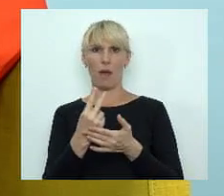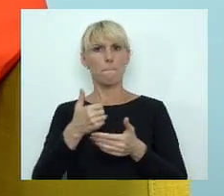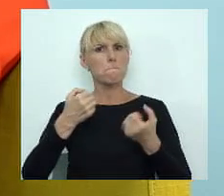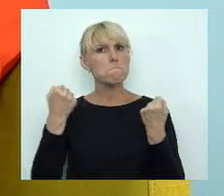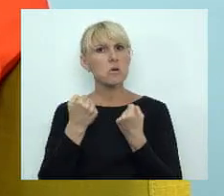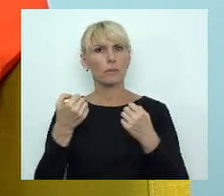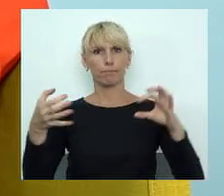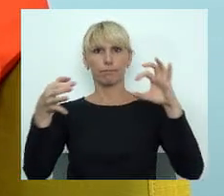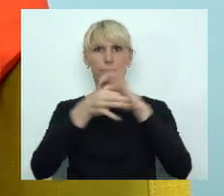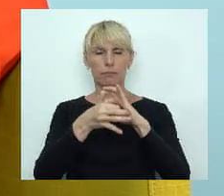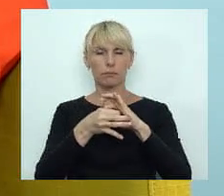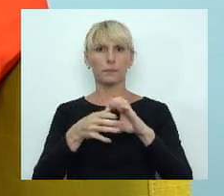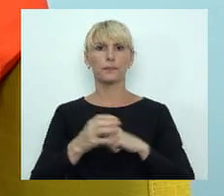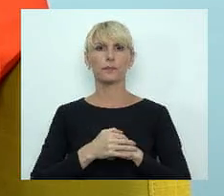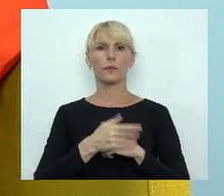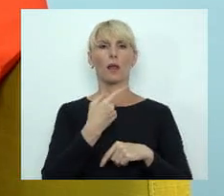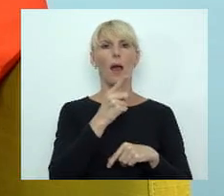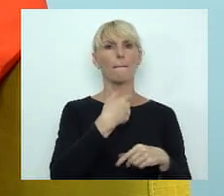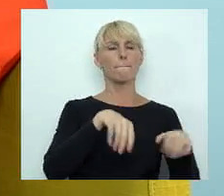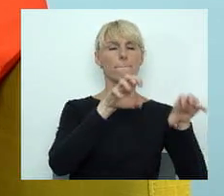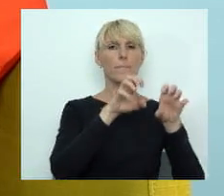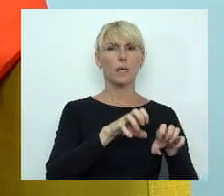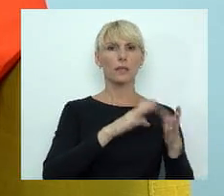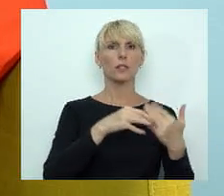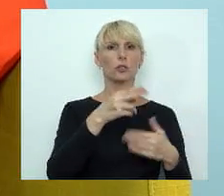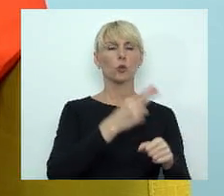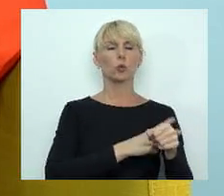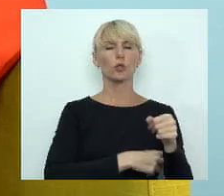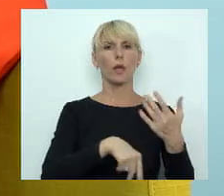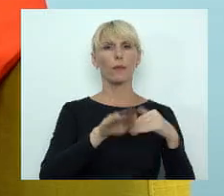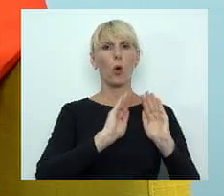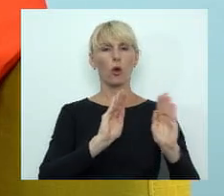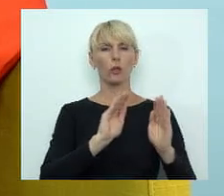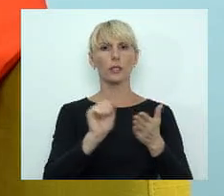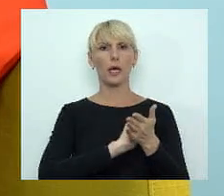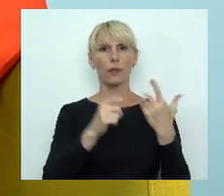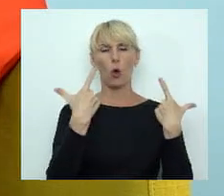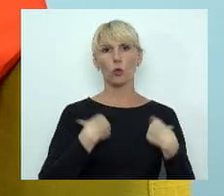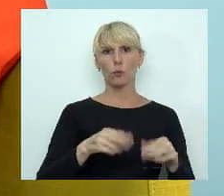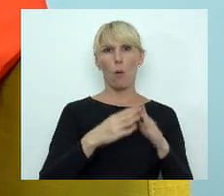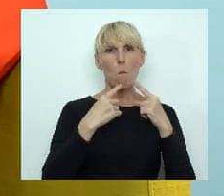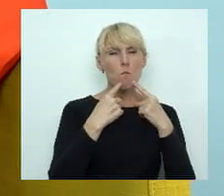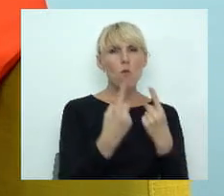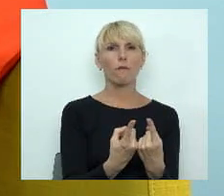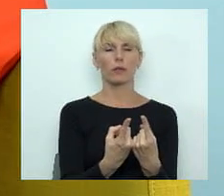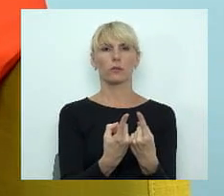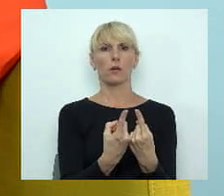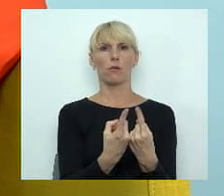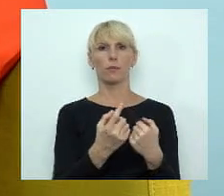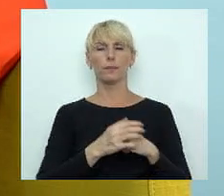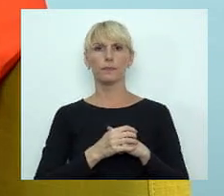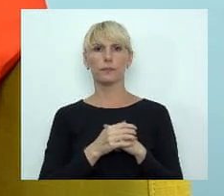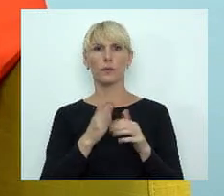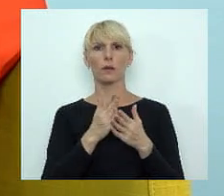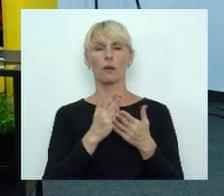to zwrócił niedawno uwagę prezes Urzędu Ochrony Danych na swojej stronie internetowej, między innymi wydał taką krótką instrukcję dotyczącą tego,